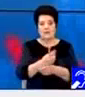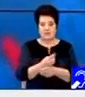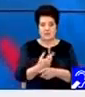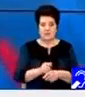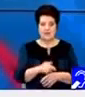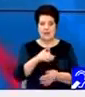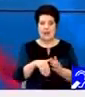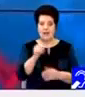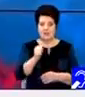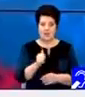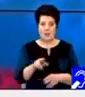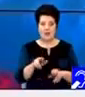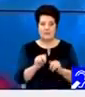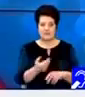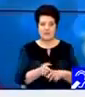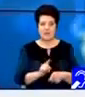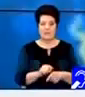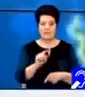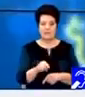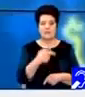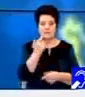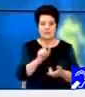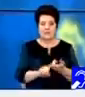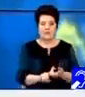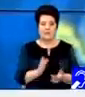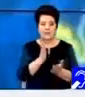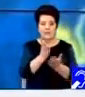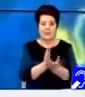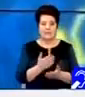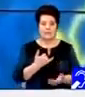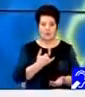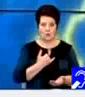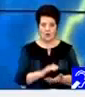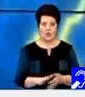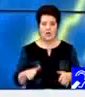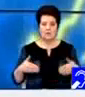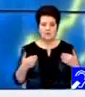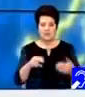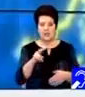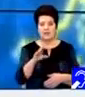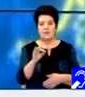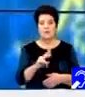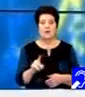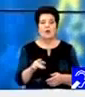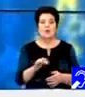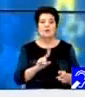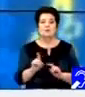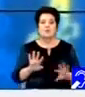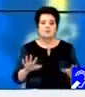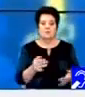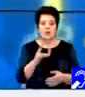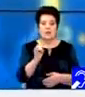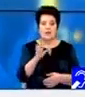prezidențiale. Corespondentul TVR la Moscova, Liviu Iurea, este în legătură telefonică directă cu noi. Bună seara, Liviu! Ce urmează în continuare să se întâmple